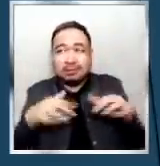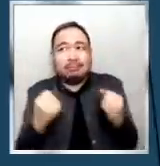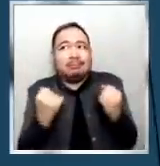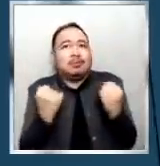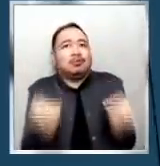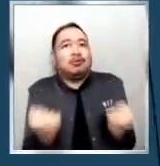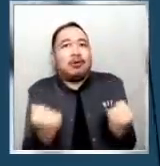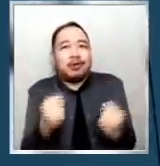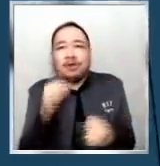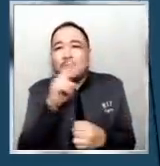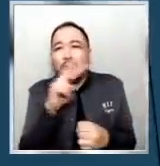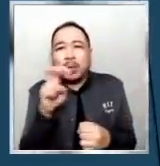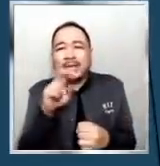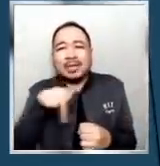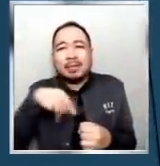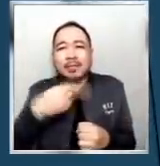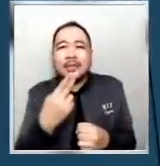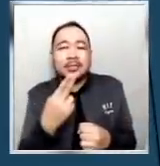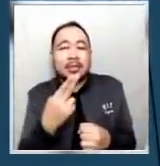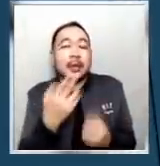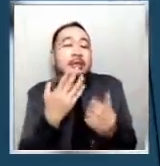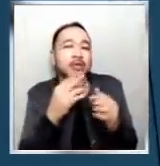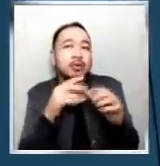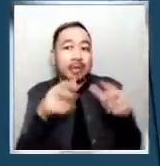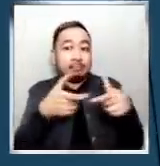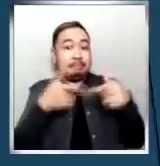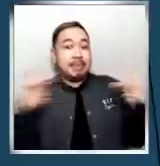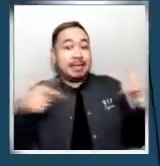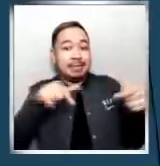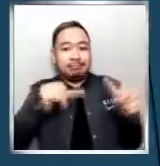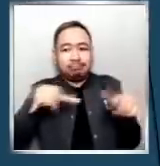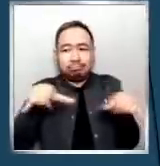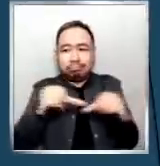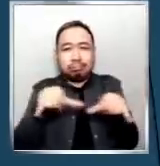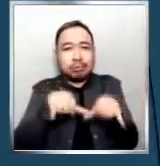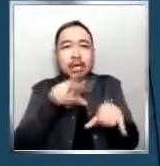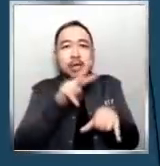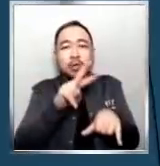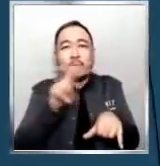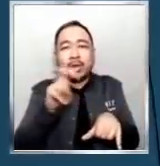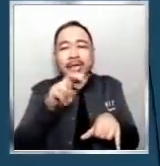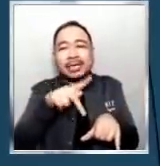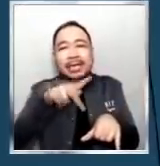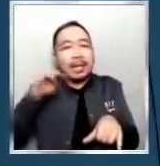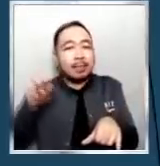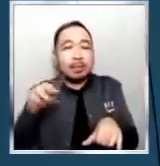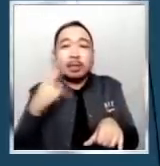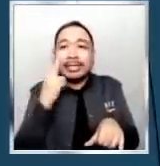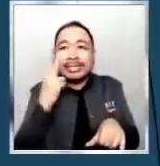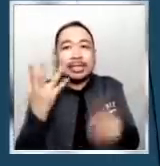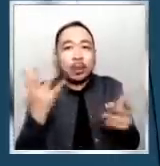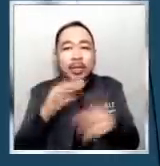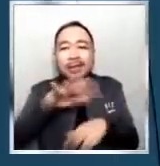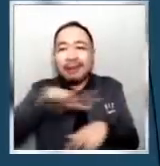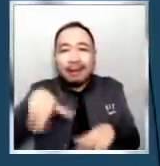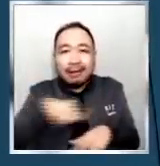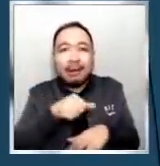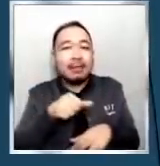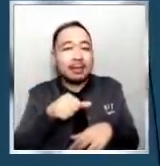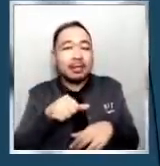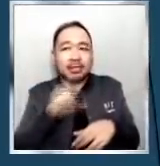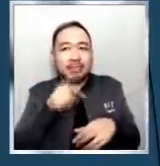nito itong area ng Ilocos Norte at Cagayan province po. Kaya ito po yung mga pinag-iingat natin mga lugar dahil nga po